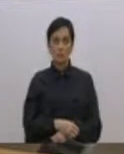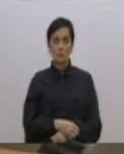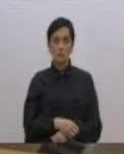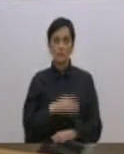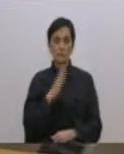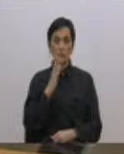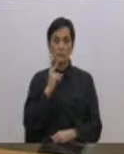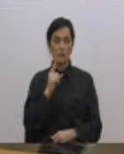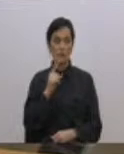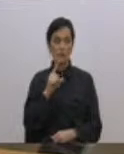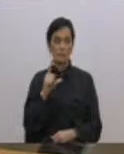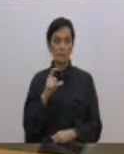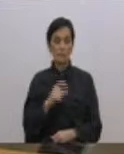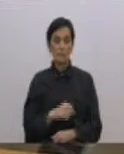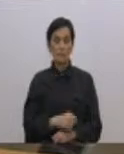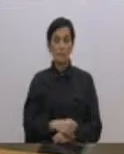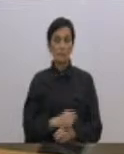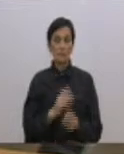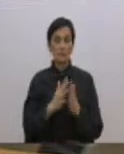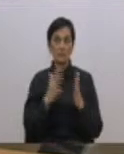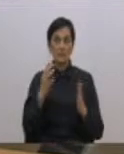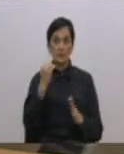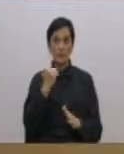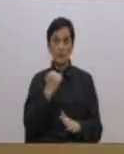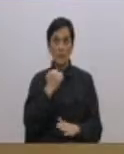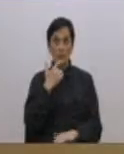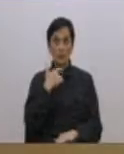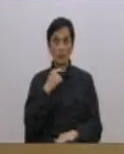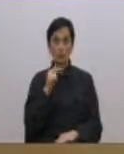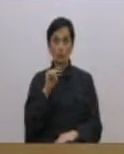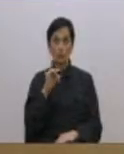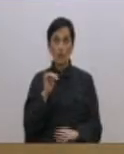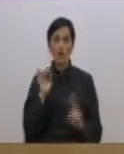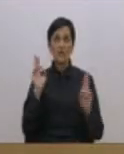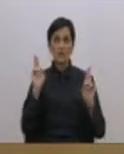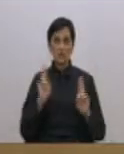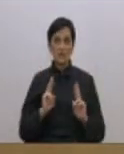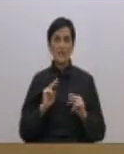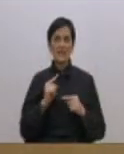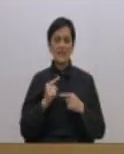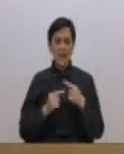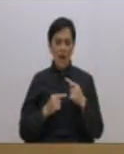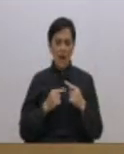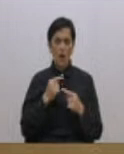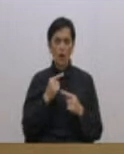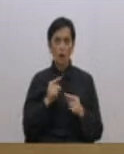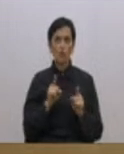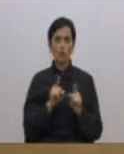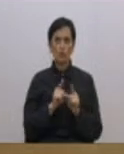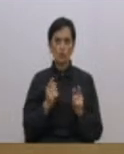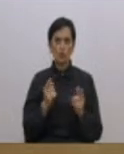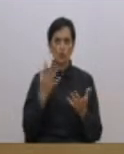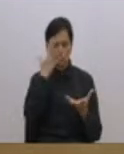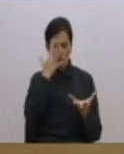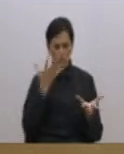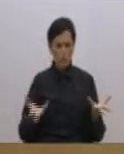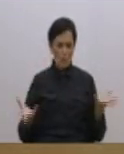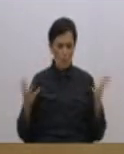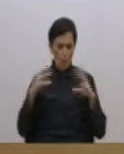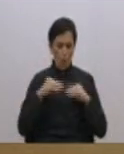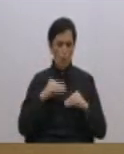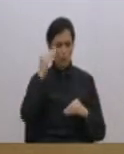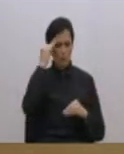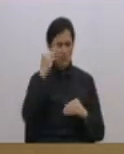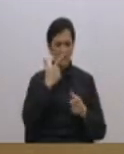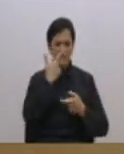ვლადიმერ კახაძე. დიდი მადლობა ბატონო თორნიკე. ტრადიციულად ასეთი მოწყობილობითი შინაარსიანი და აი